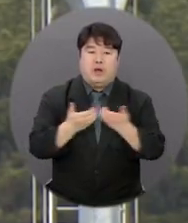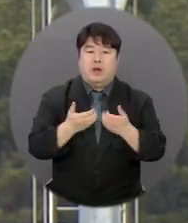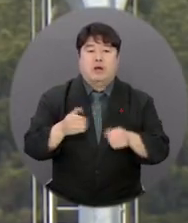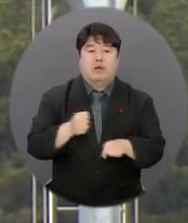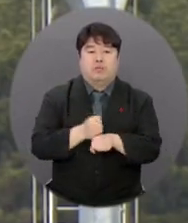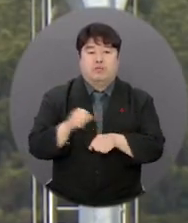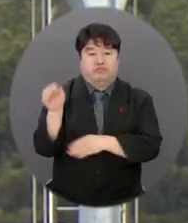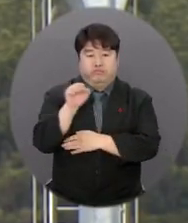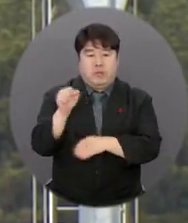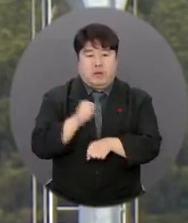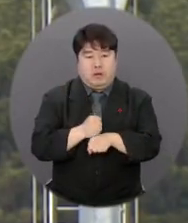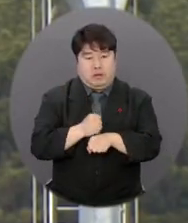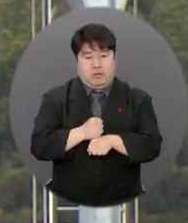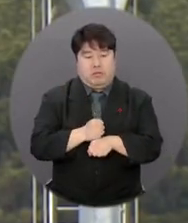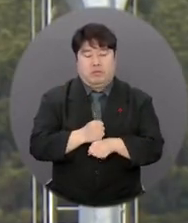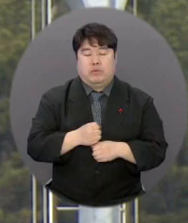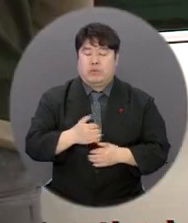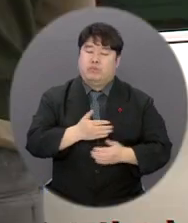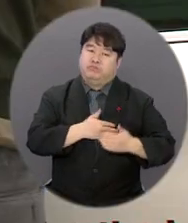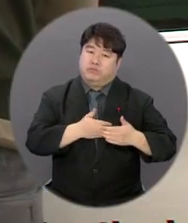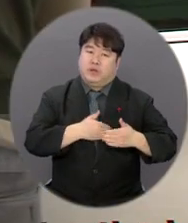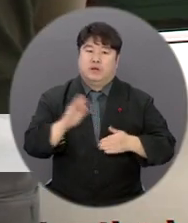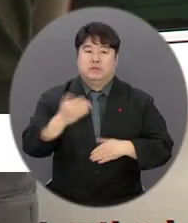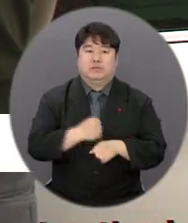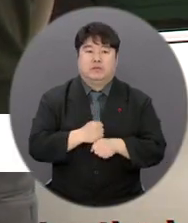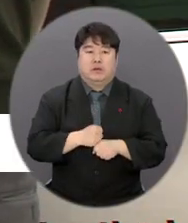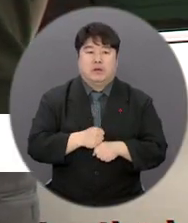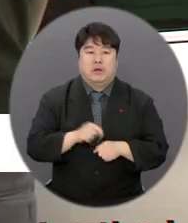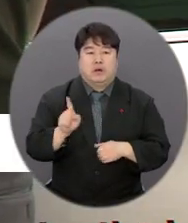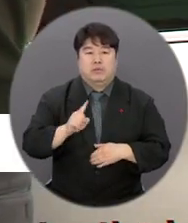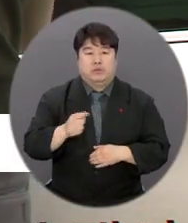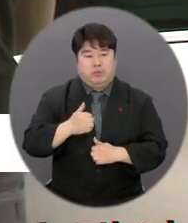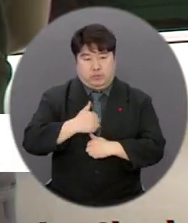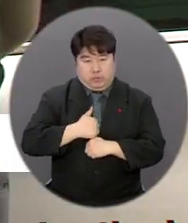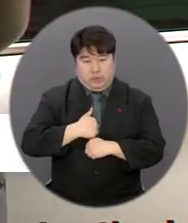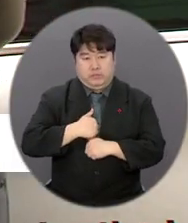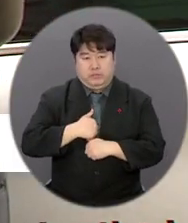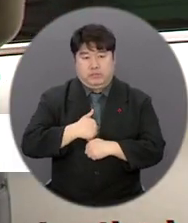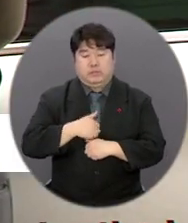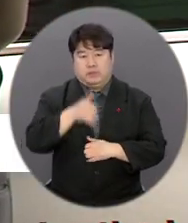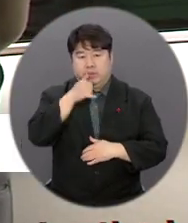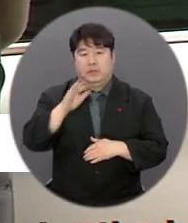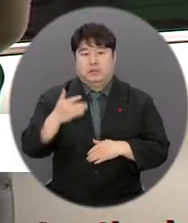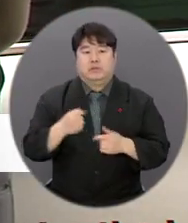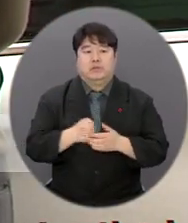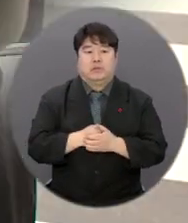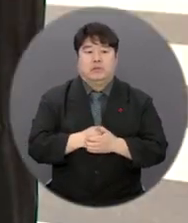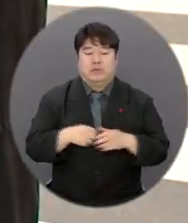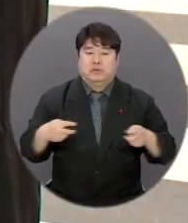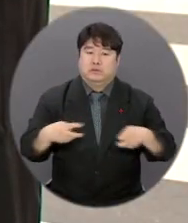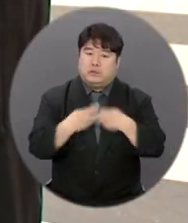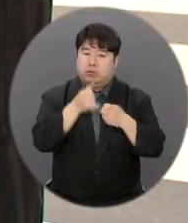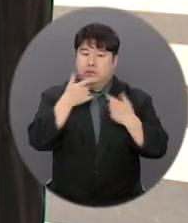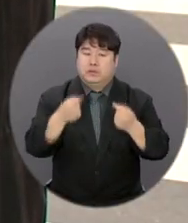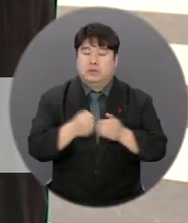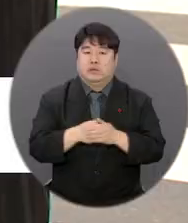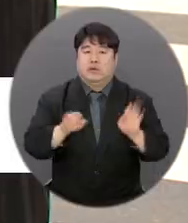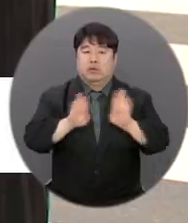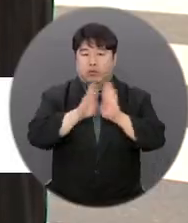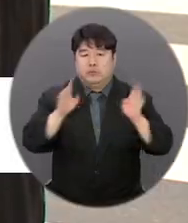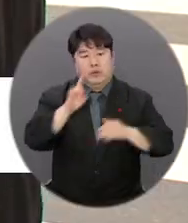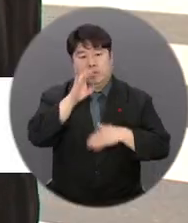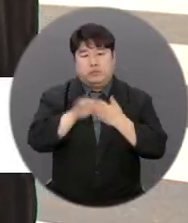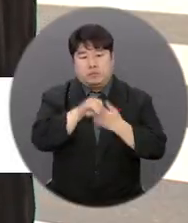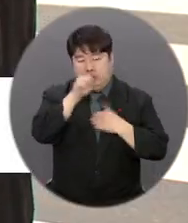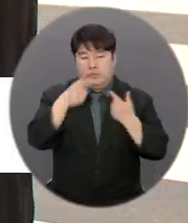하는 생소한 구조가 불안합니다. 아무래도 좀 조심성이 있어야겠죠. 사고도 있지 않을까. 개통이 안 됐으면